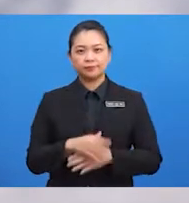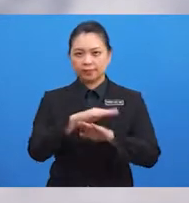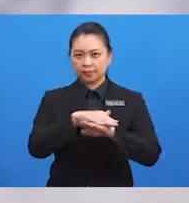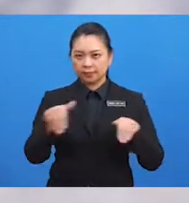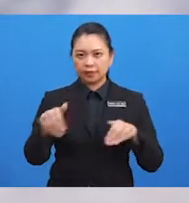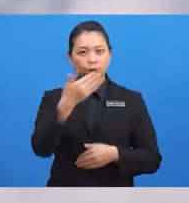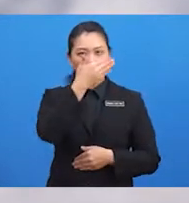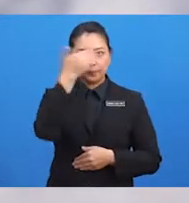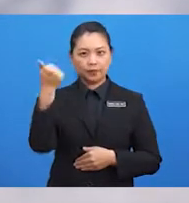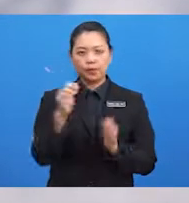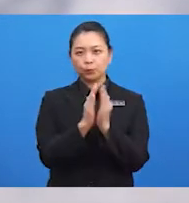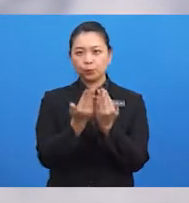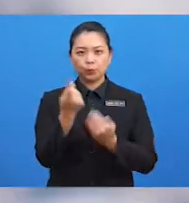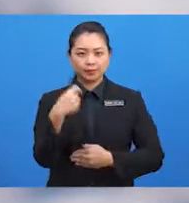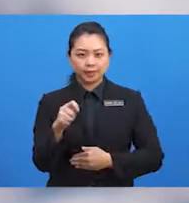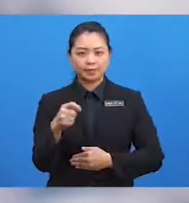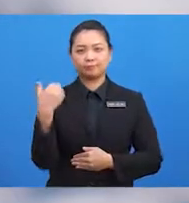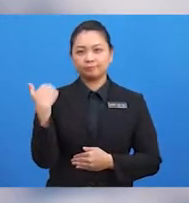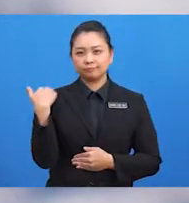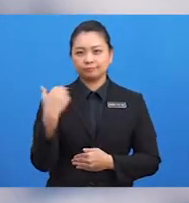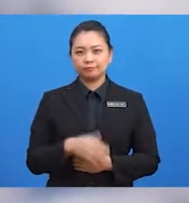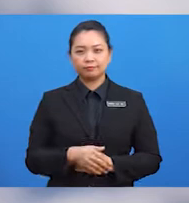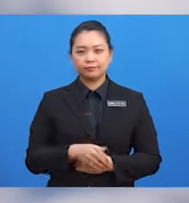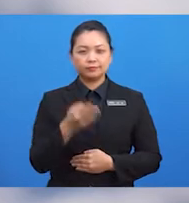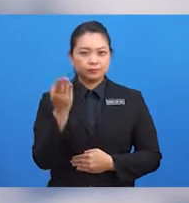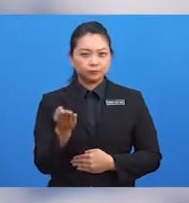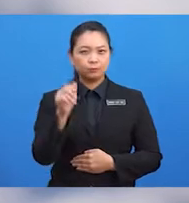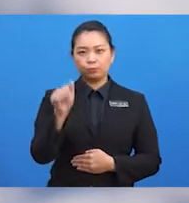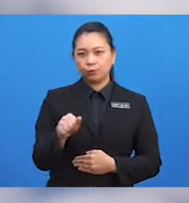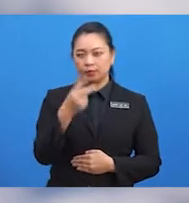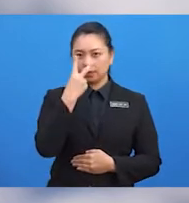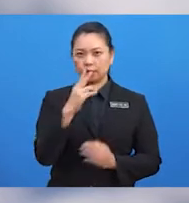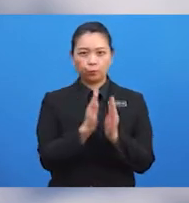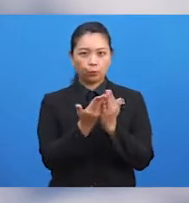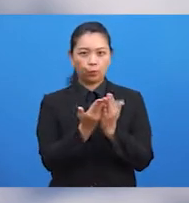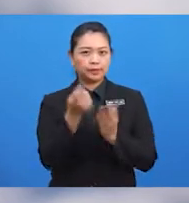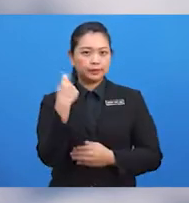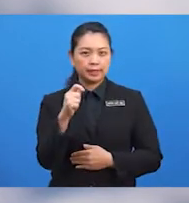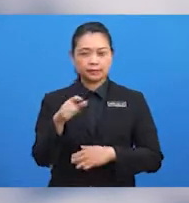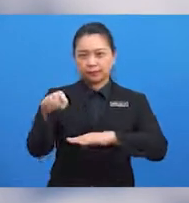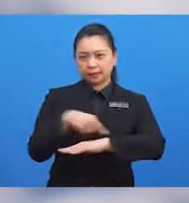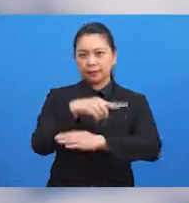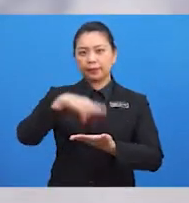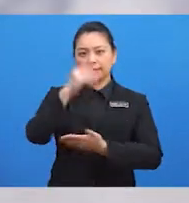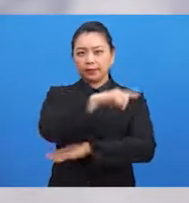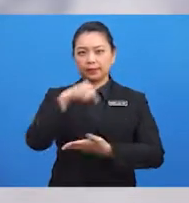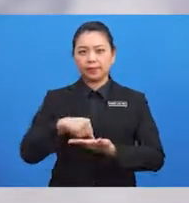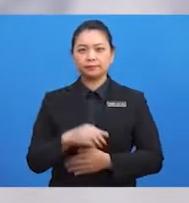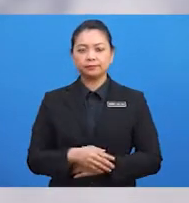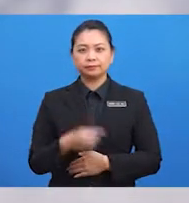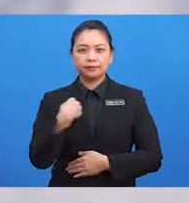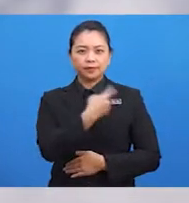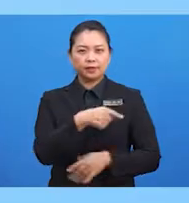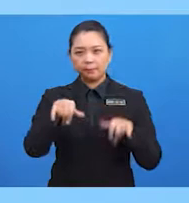lupa buku teks juga ya. Kamu boleh merujuk buku teks sepanjang pembelajaran kita hari ini.